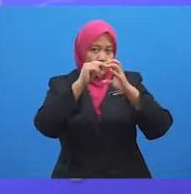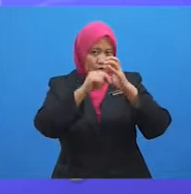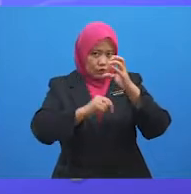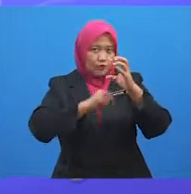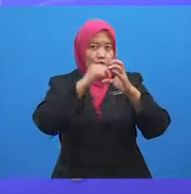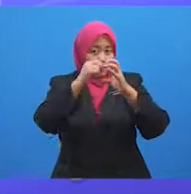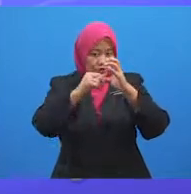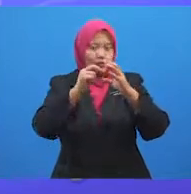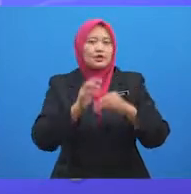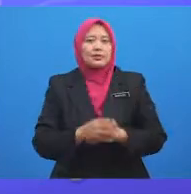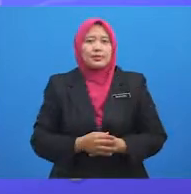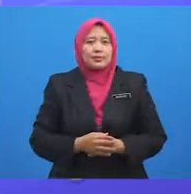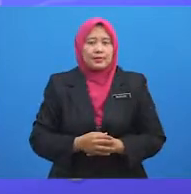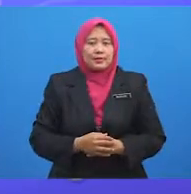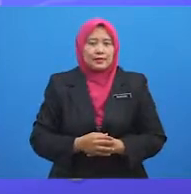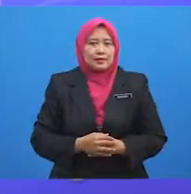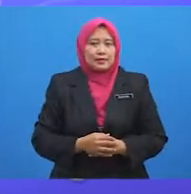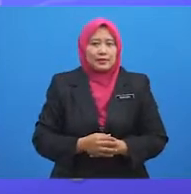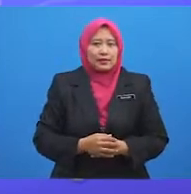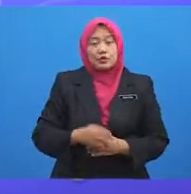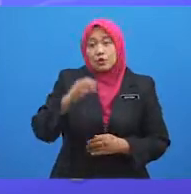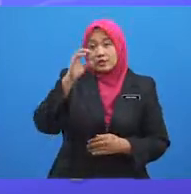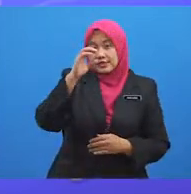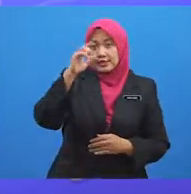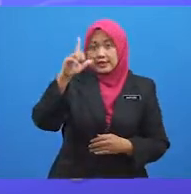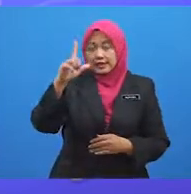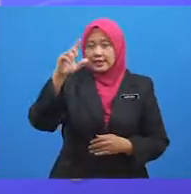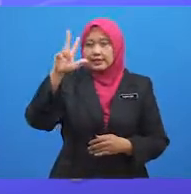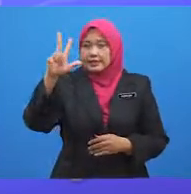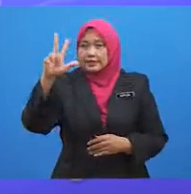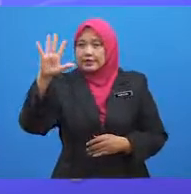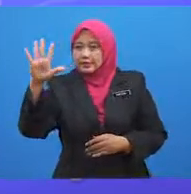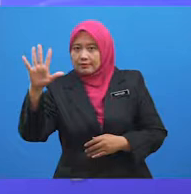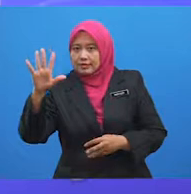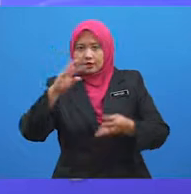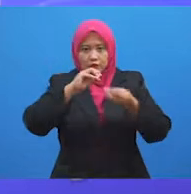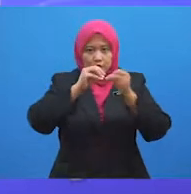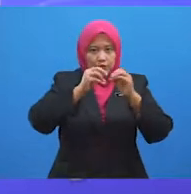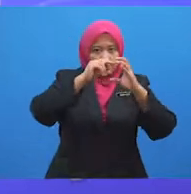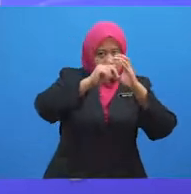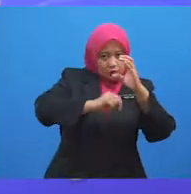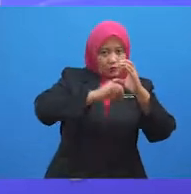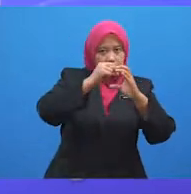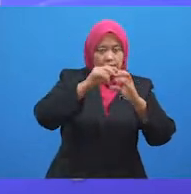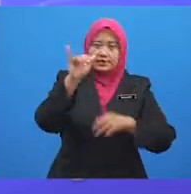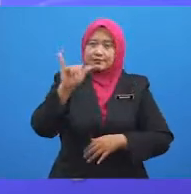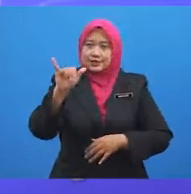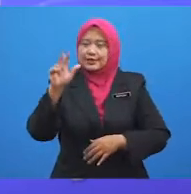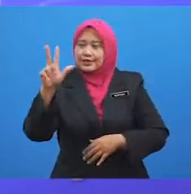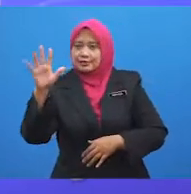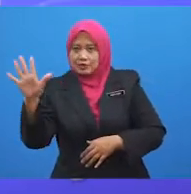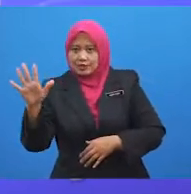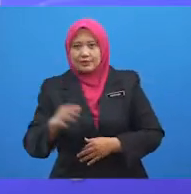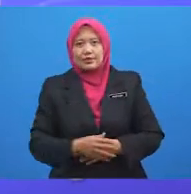nombor nukleon klorin 35 ialah 35.